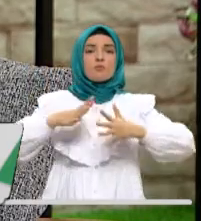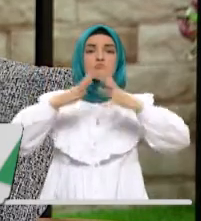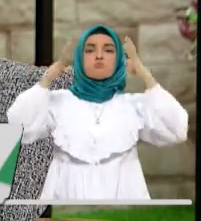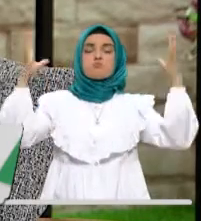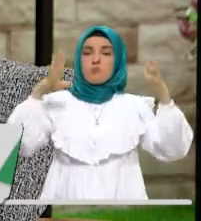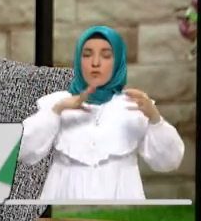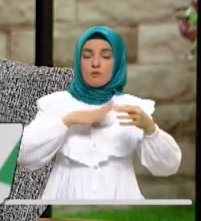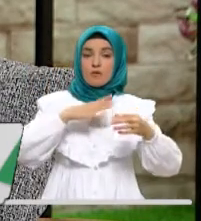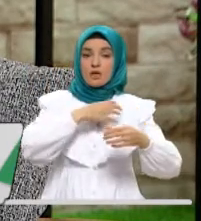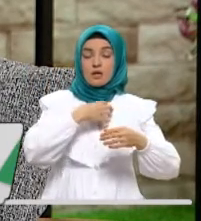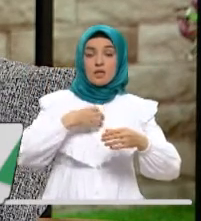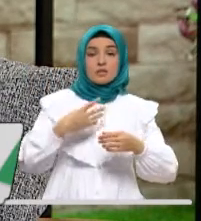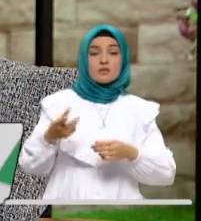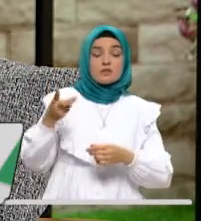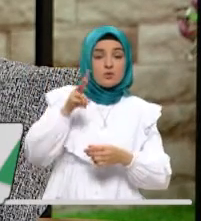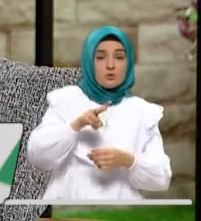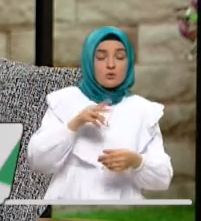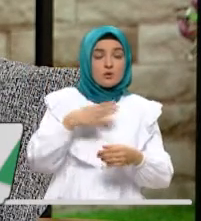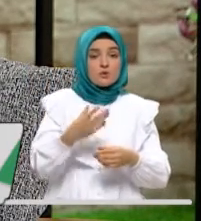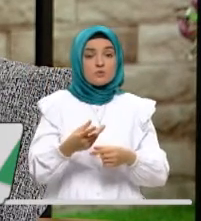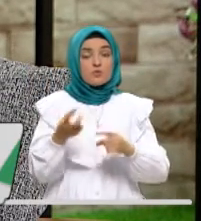vefat ettiğinde 3. Murat annesinin